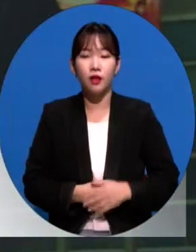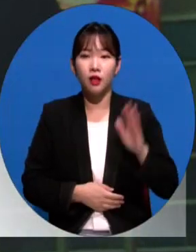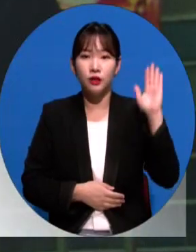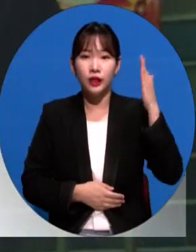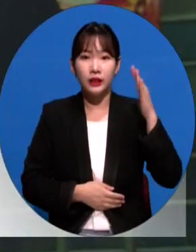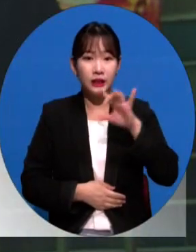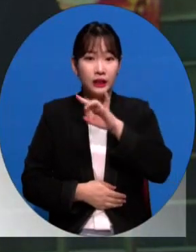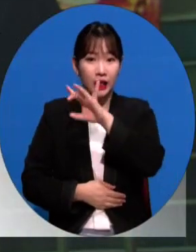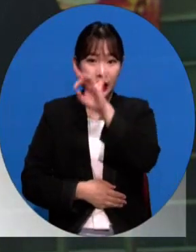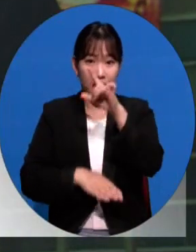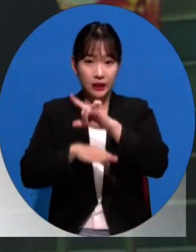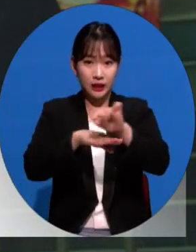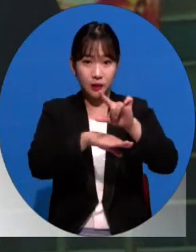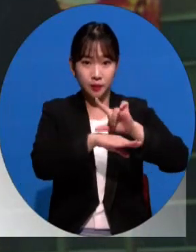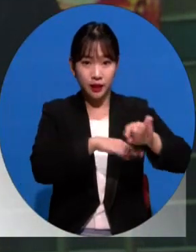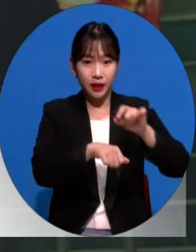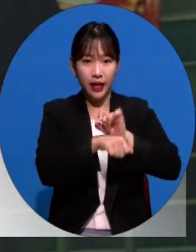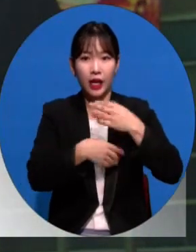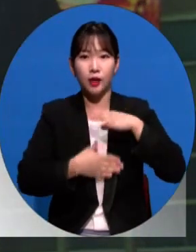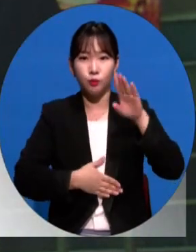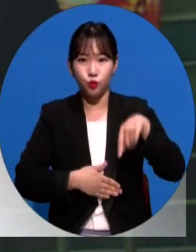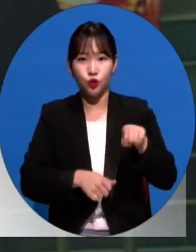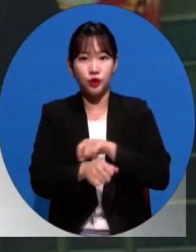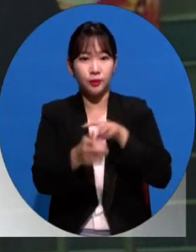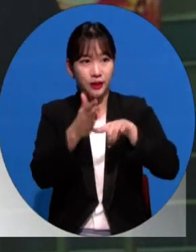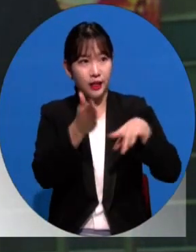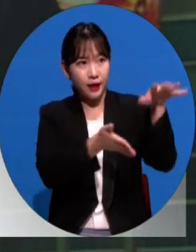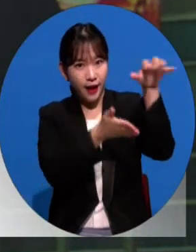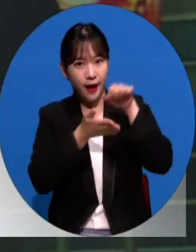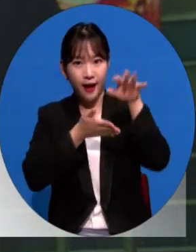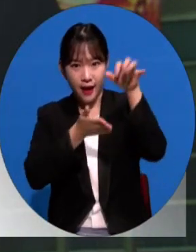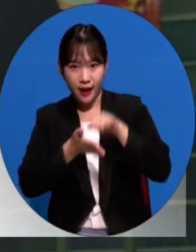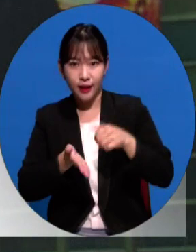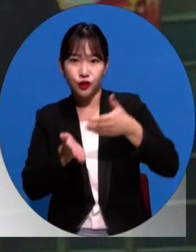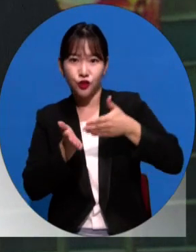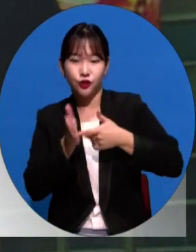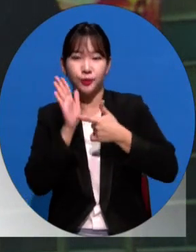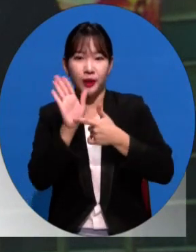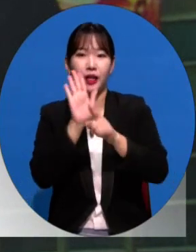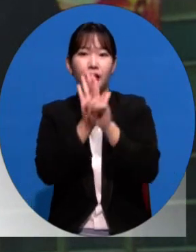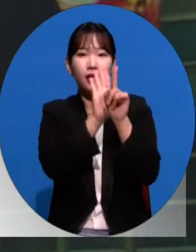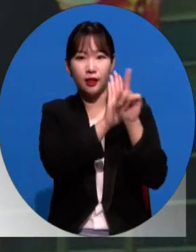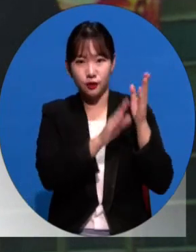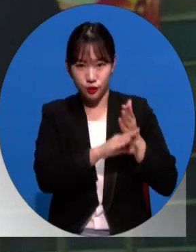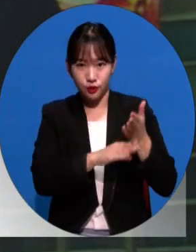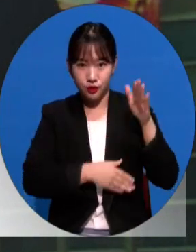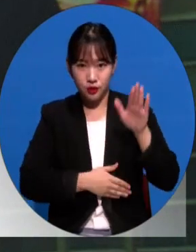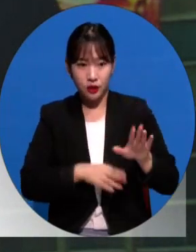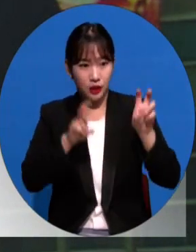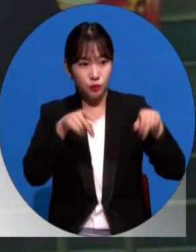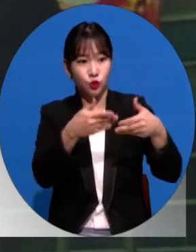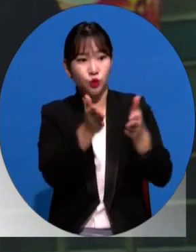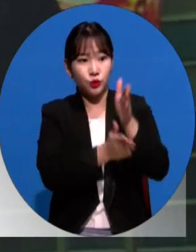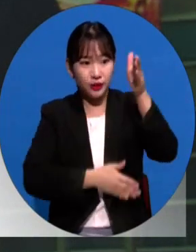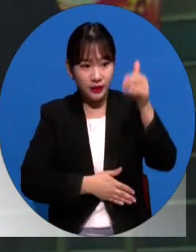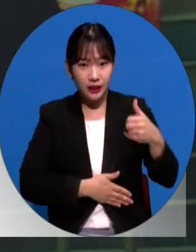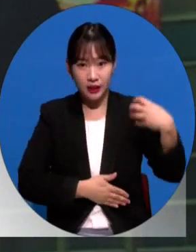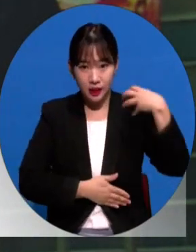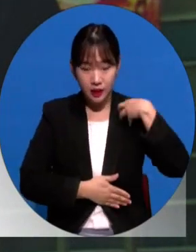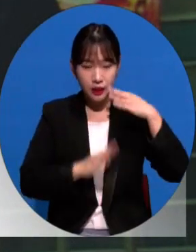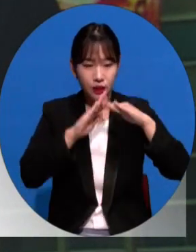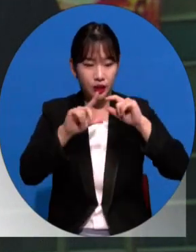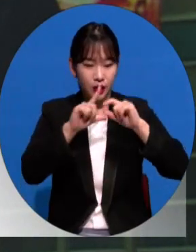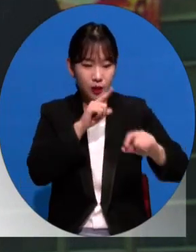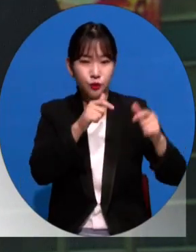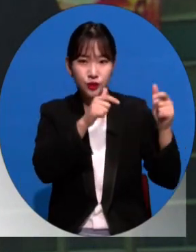최근 각시 군들이 행정안전부 특별 교부세 확보 소식을 앞다퉈 홍보하고 있습니다 그런데 무소속 단체장애 이끄는 전남